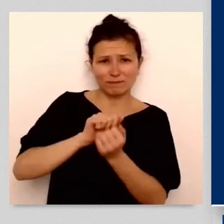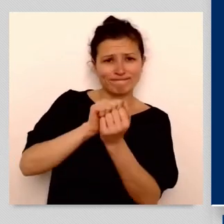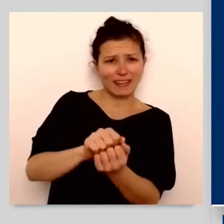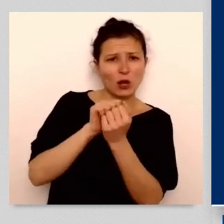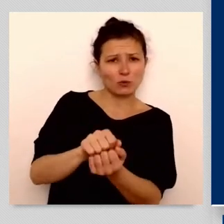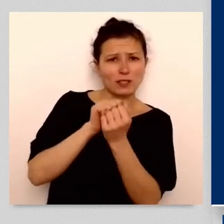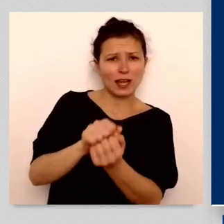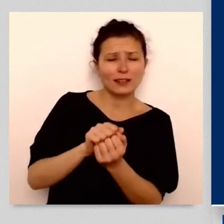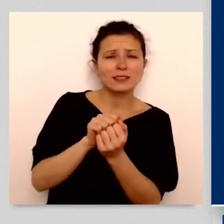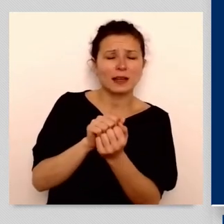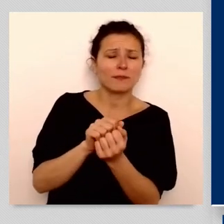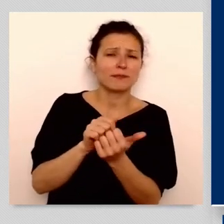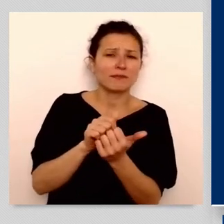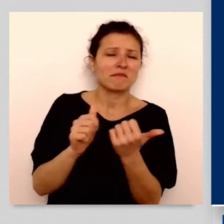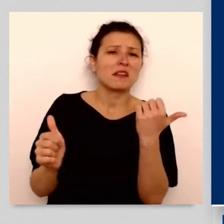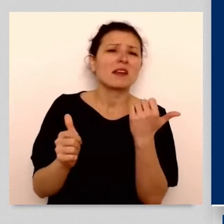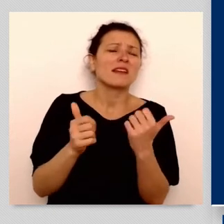będą wynikały z niej zobowiązania